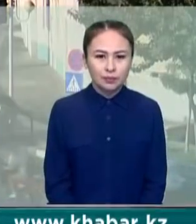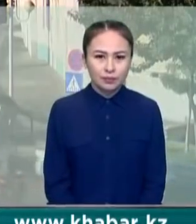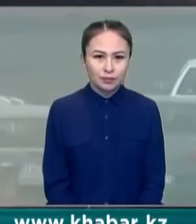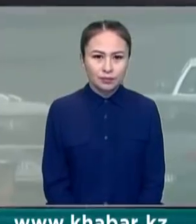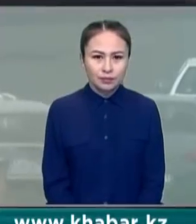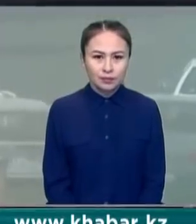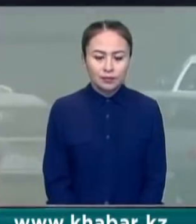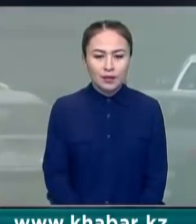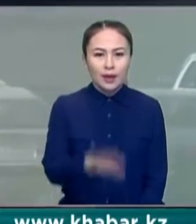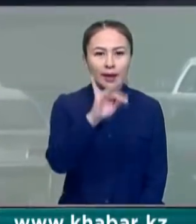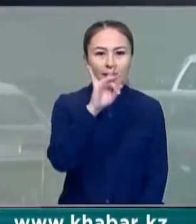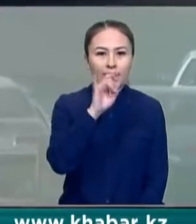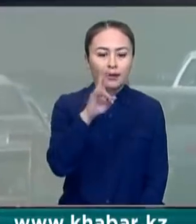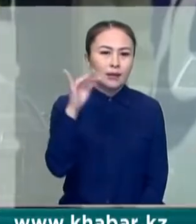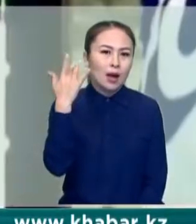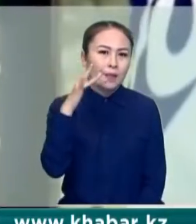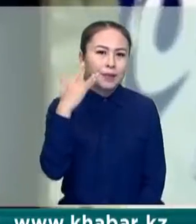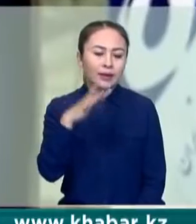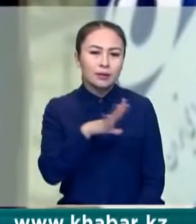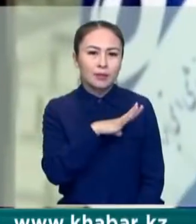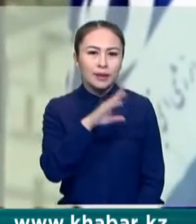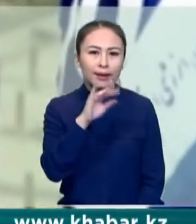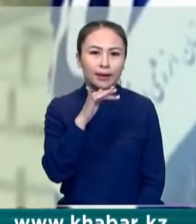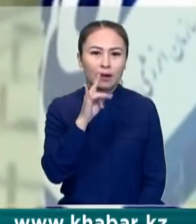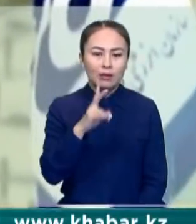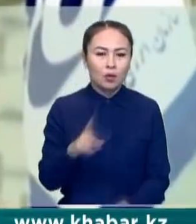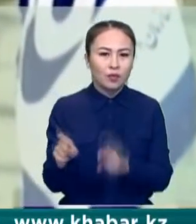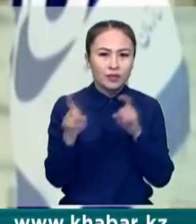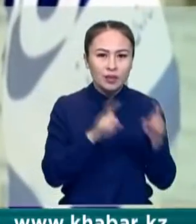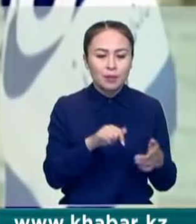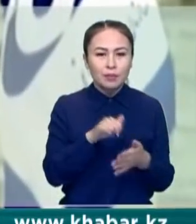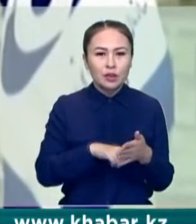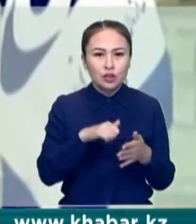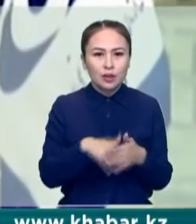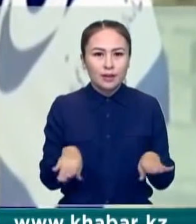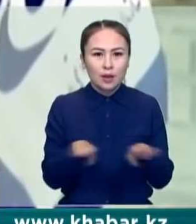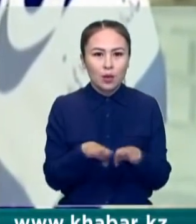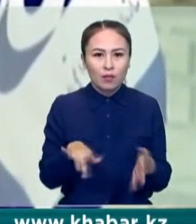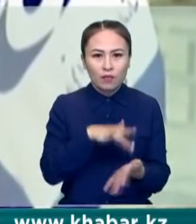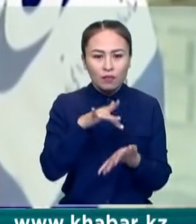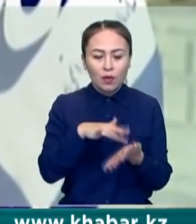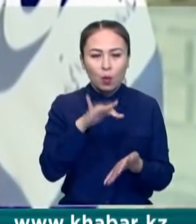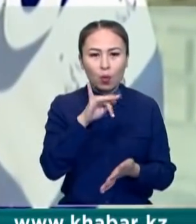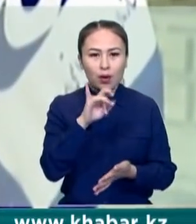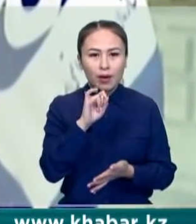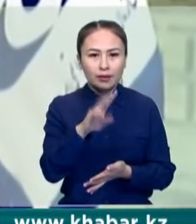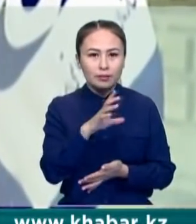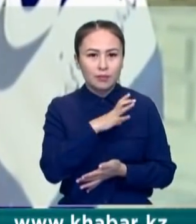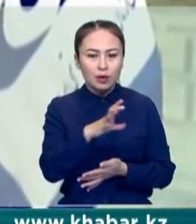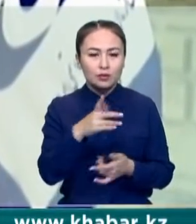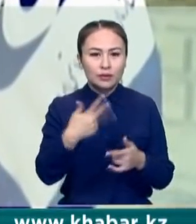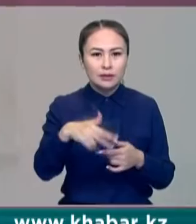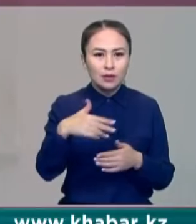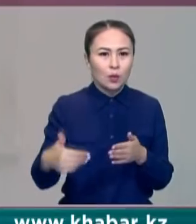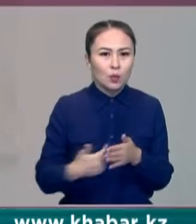Иран мен Америка арасындағы дау осы аптада Тегераннан Фордаға ауысты. Себебі дәл осы қалада уранды байытуға арналған 30